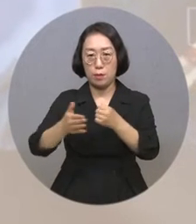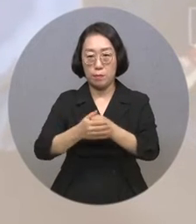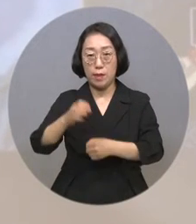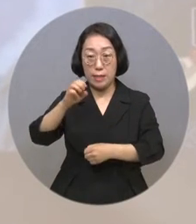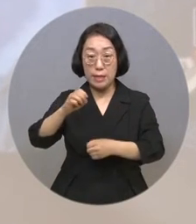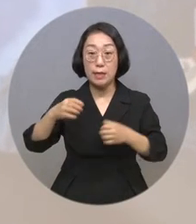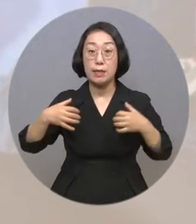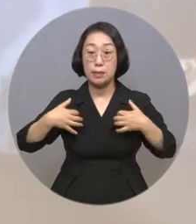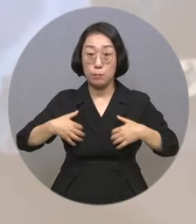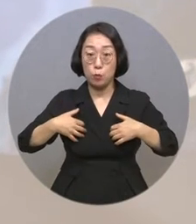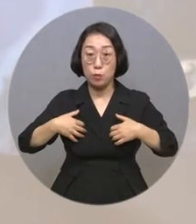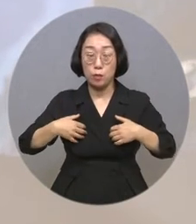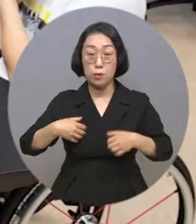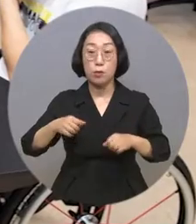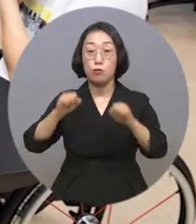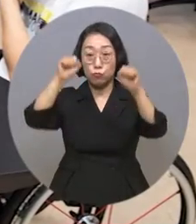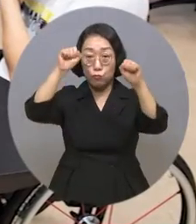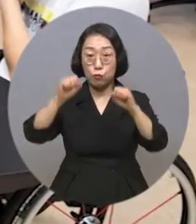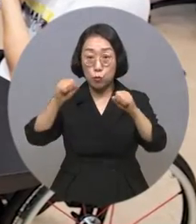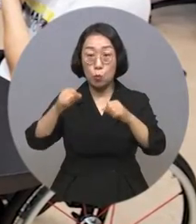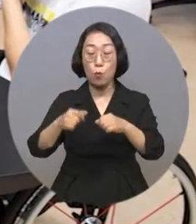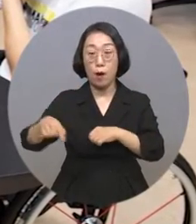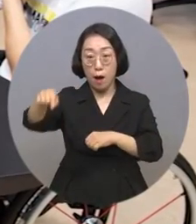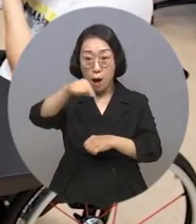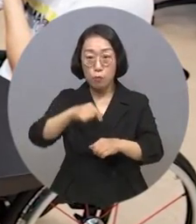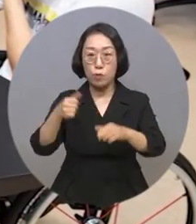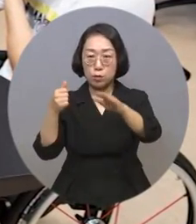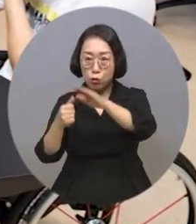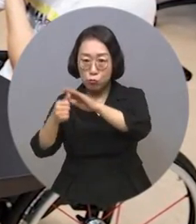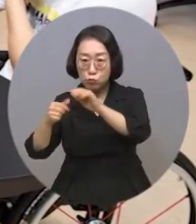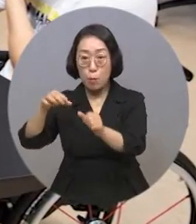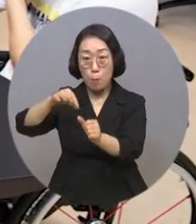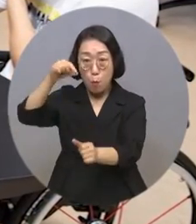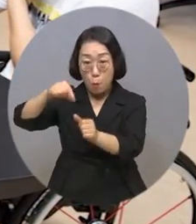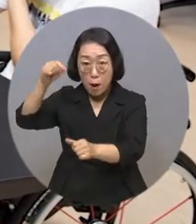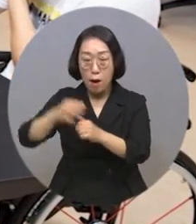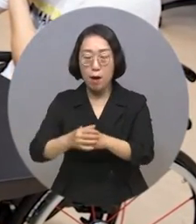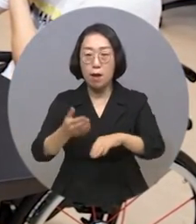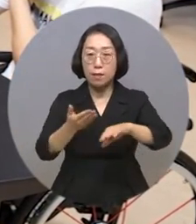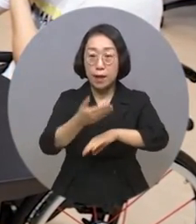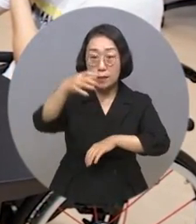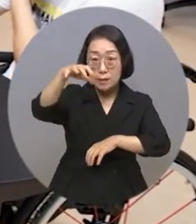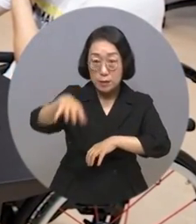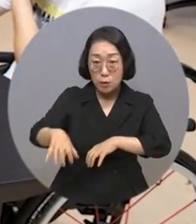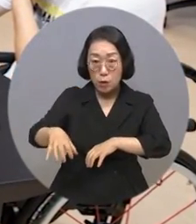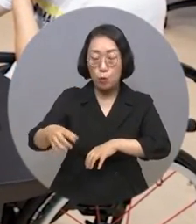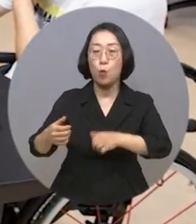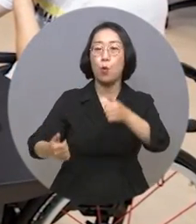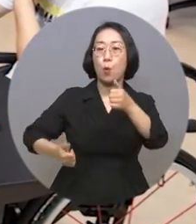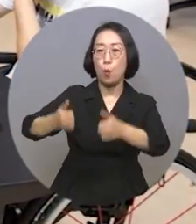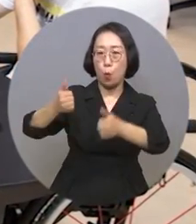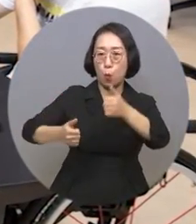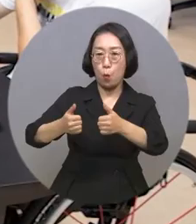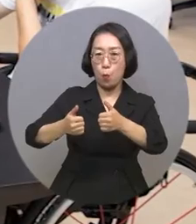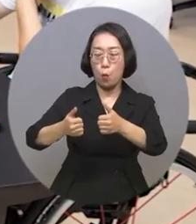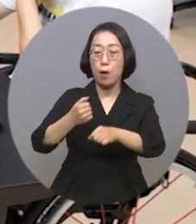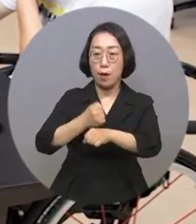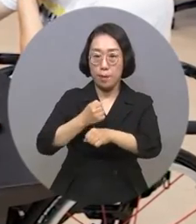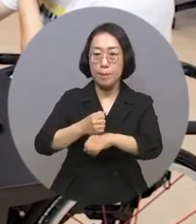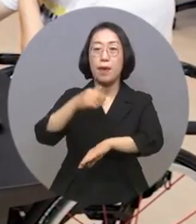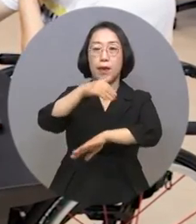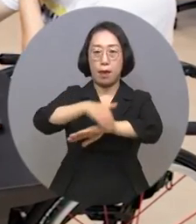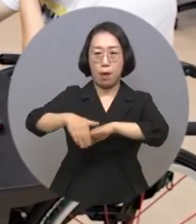이스포츠 연맹 회원을 대상으로 우수 선수를 발굴 육성해 타 지역이 스포츠 선수들과 친선경기 등을